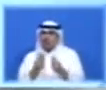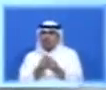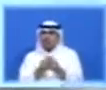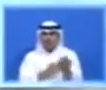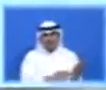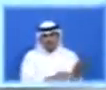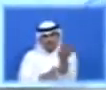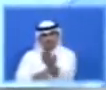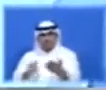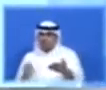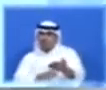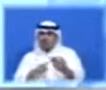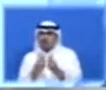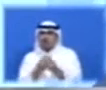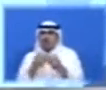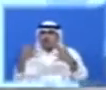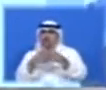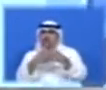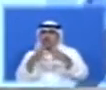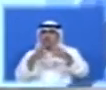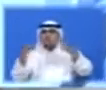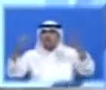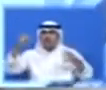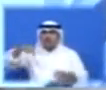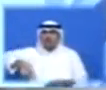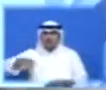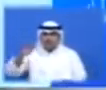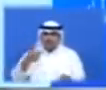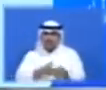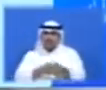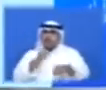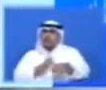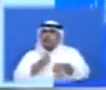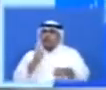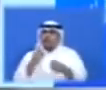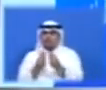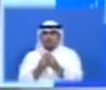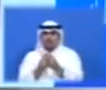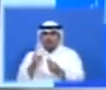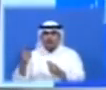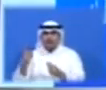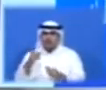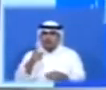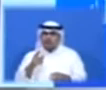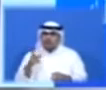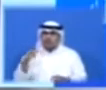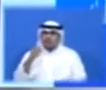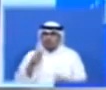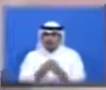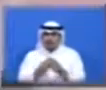الشركات لبناء وتوسعة مستشفى الرازي والأميري بالإضافة إلى مستشفى الكويت لمكافحة